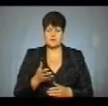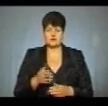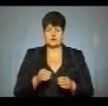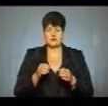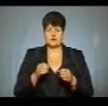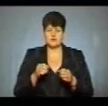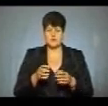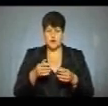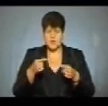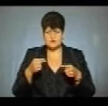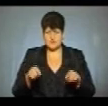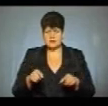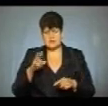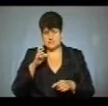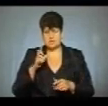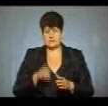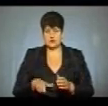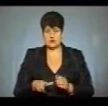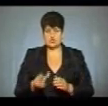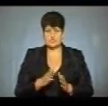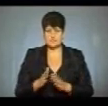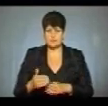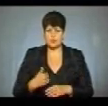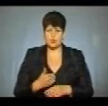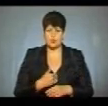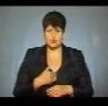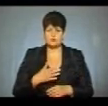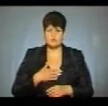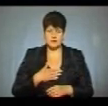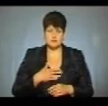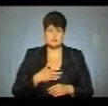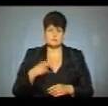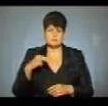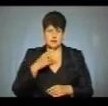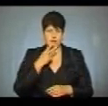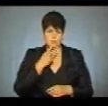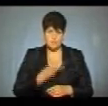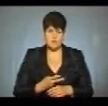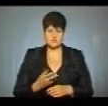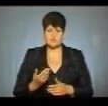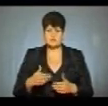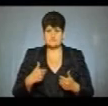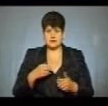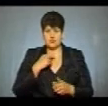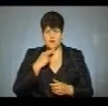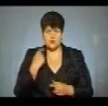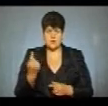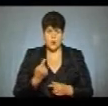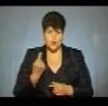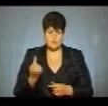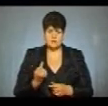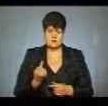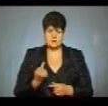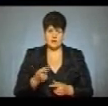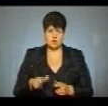державна дорожня система, і тому ми хочемо, щоб нас гарант побачив і зверне увагу на область чи